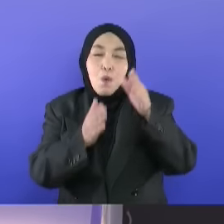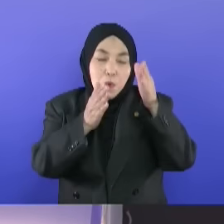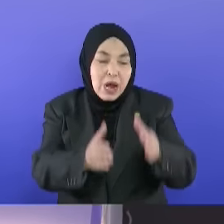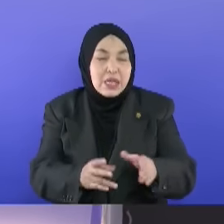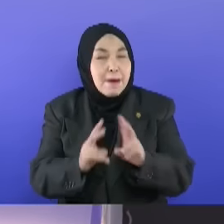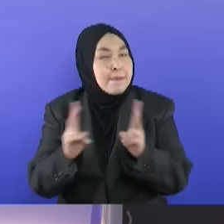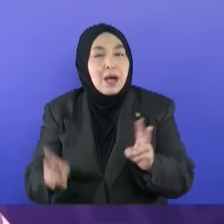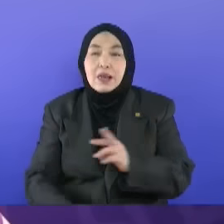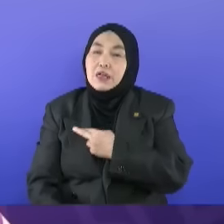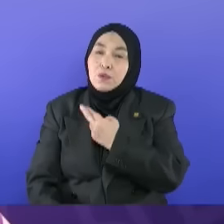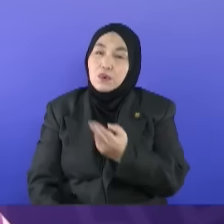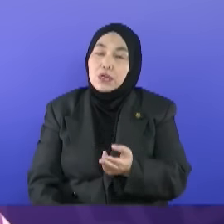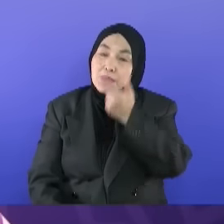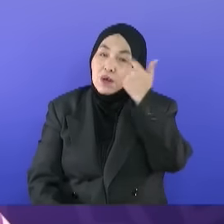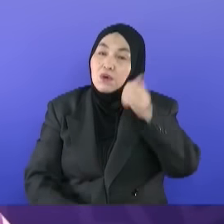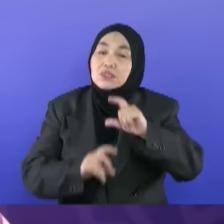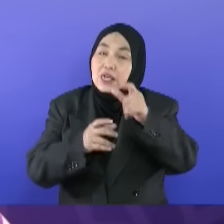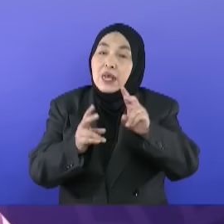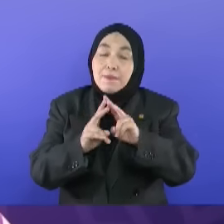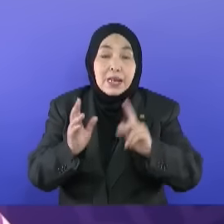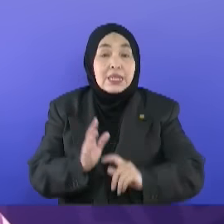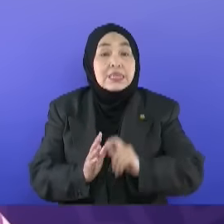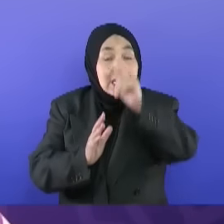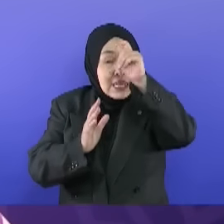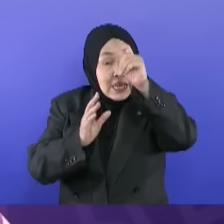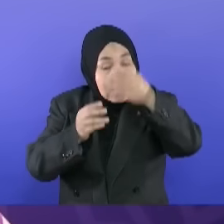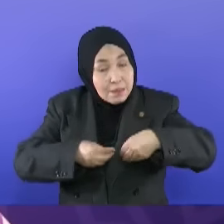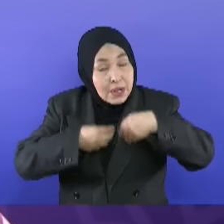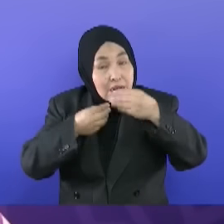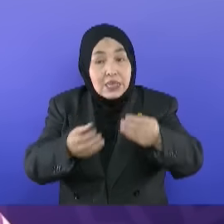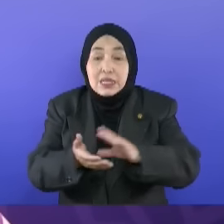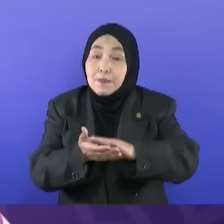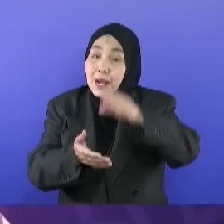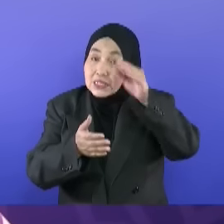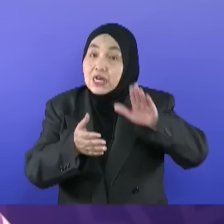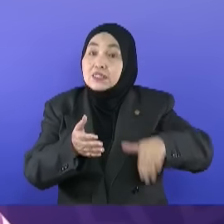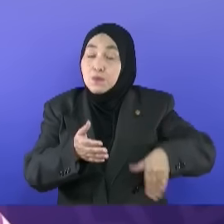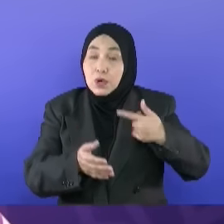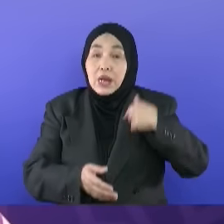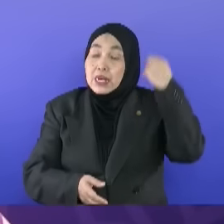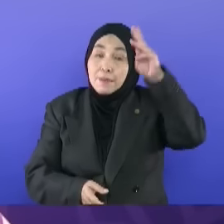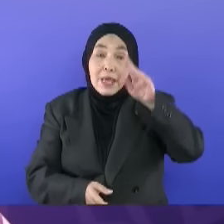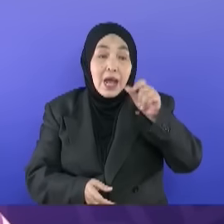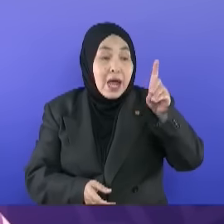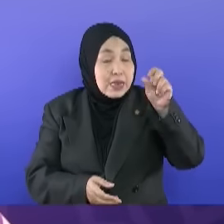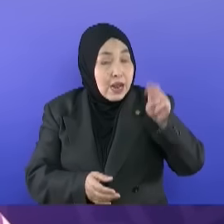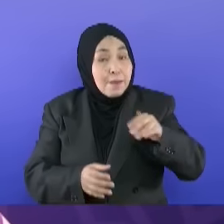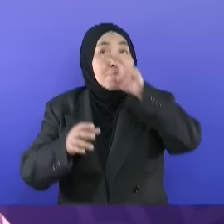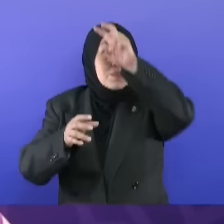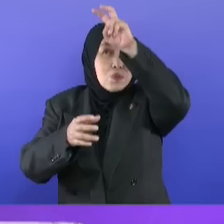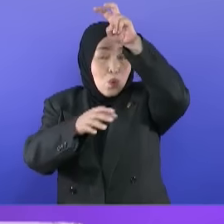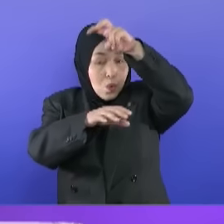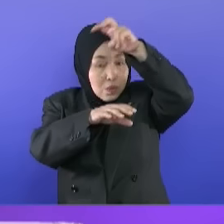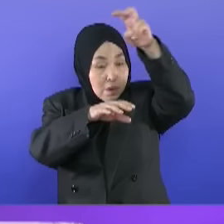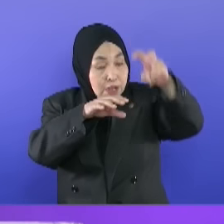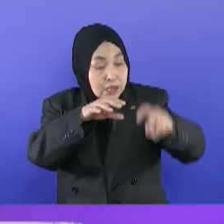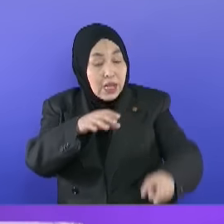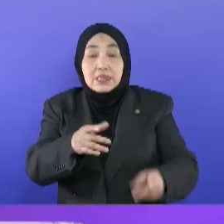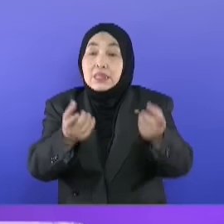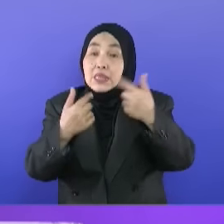rugi. Kerana hadiah paling tinggi diberikan. Kita belajar sebelum ini. Nabi Adam turun. Allah kata apabila datang